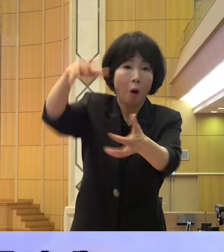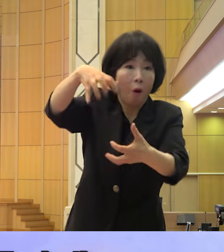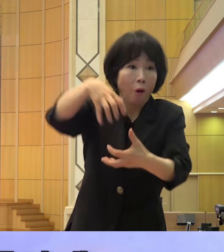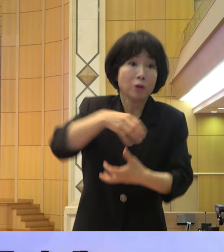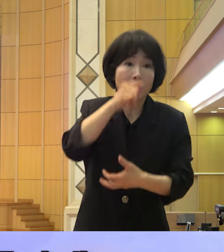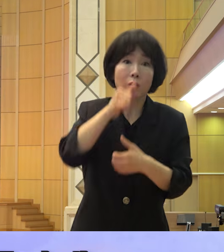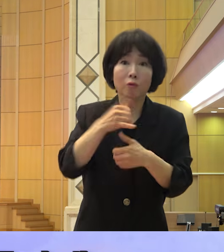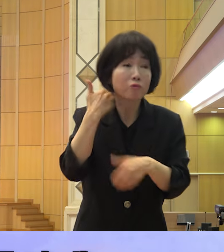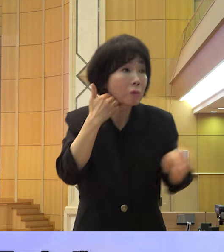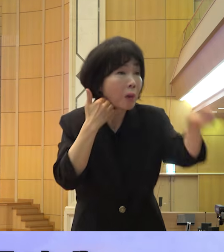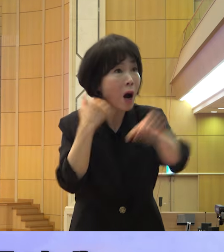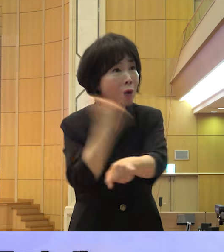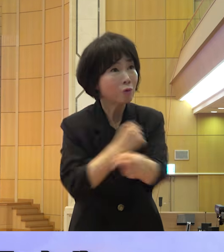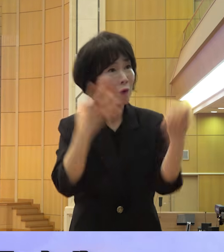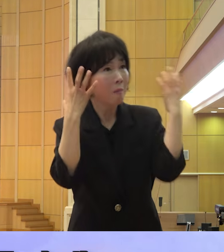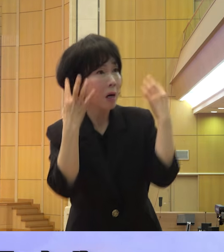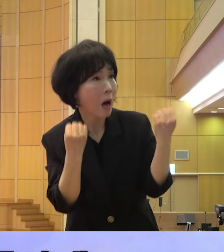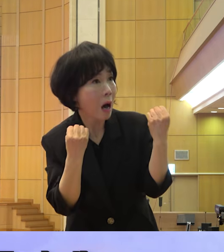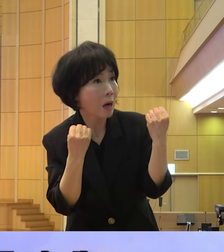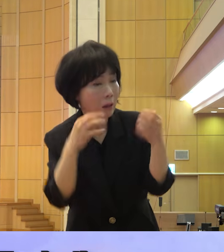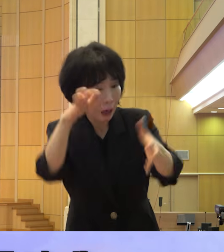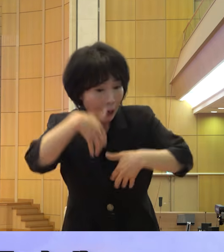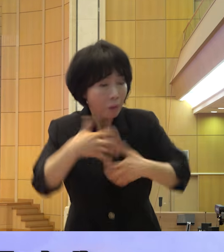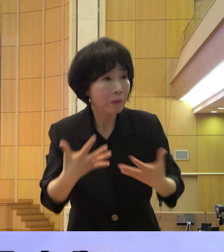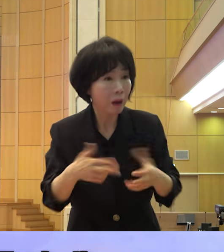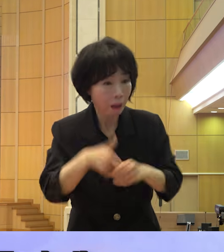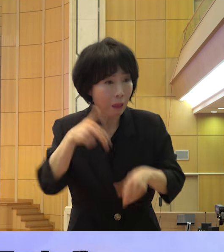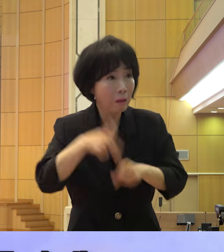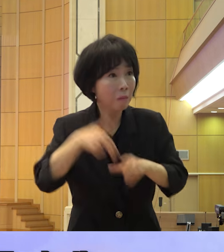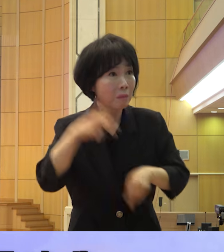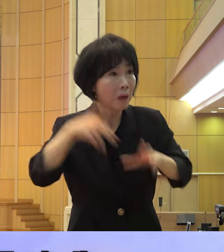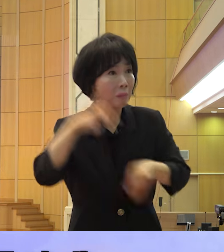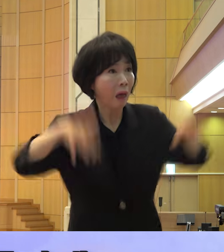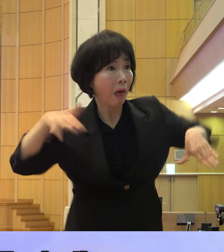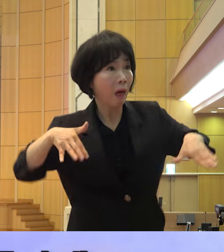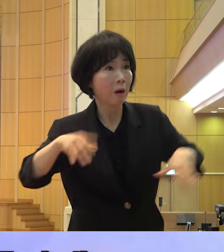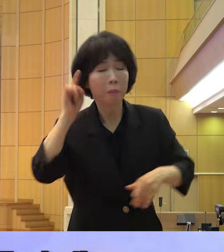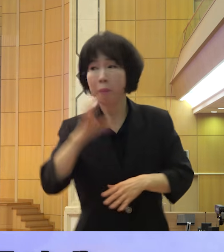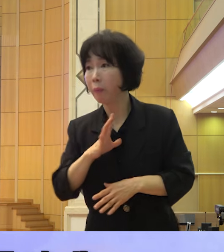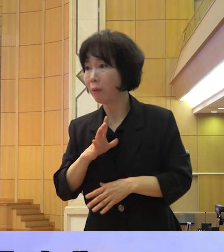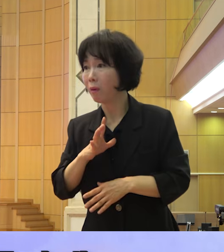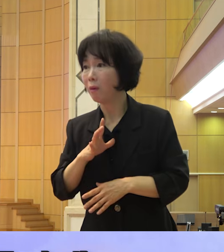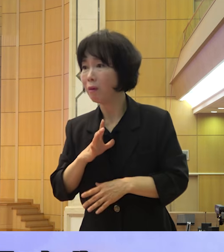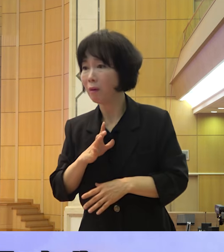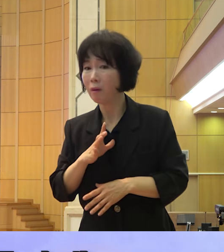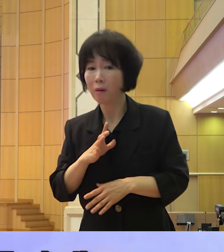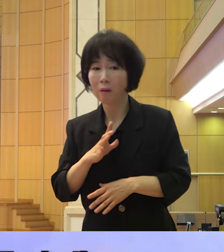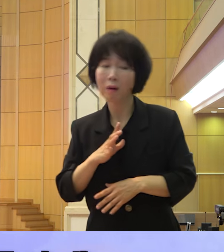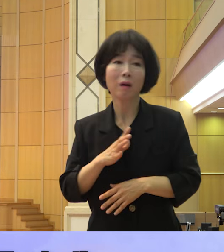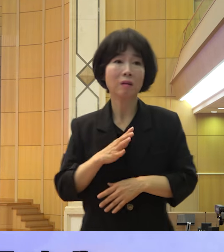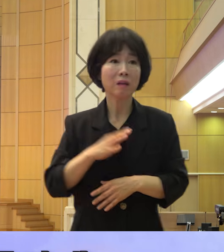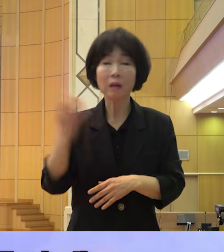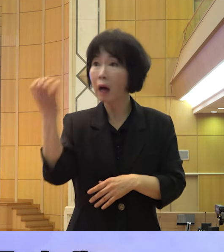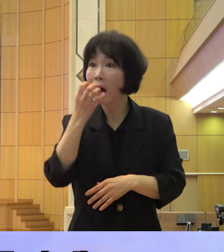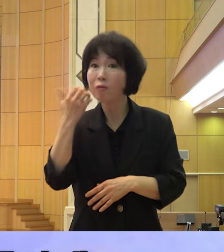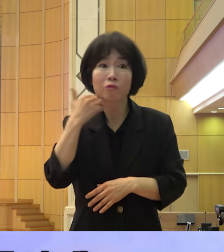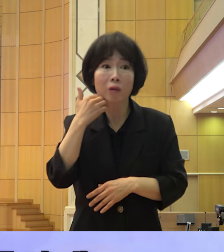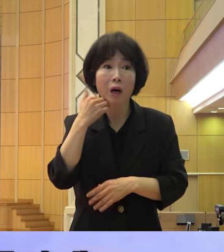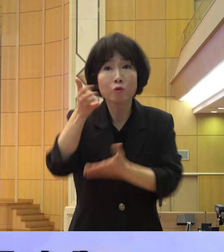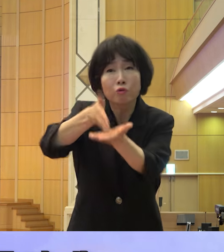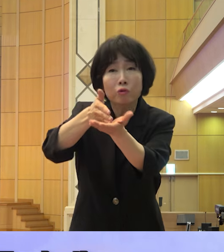수고해서 얻은 게 없어가지고, 뉴스에 보면 가끔 그런 뉴스가 나오는데 생활고에